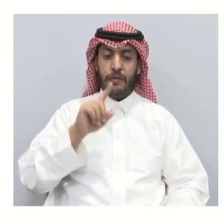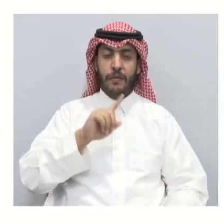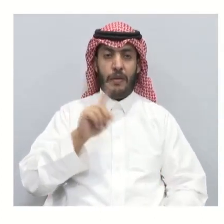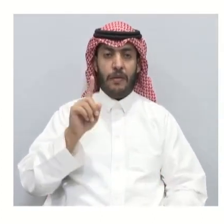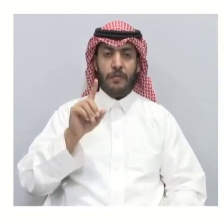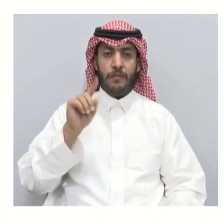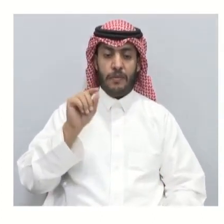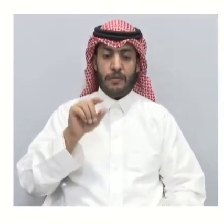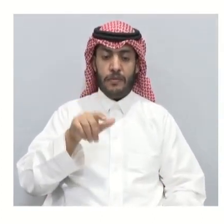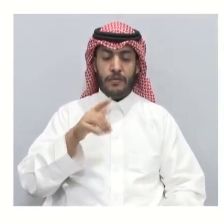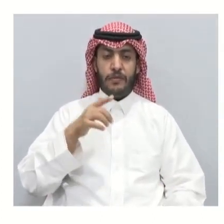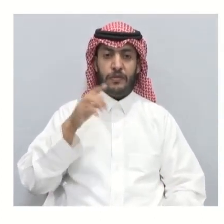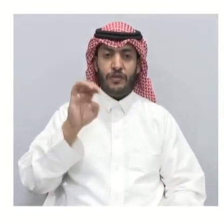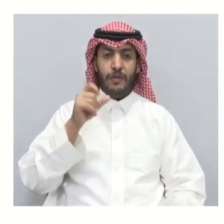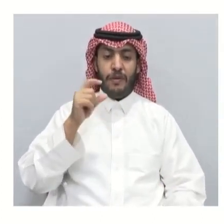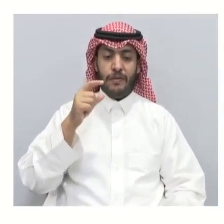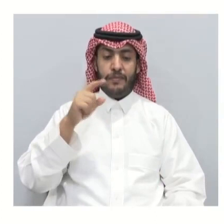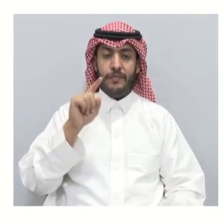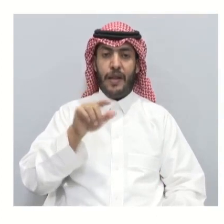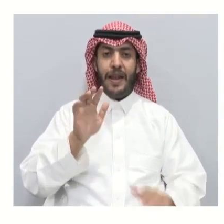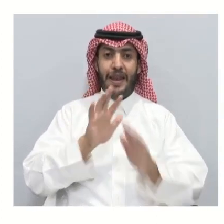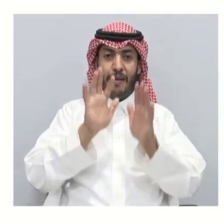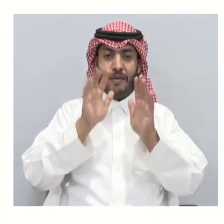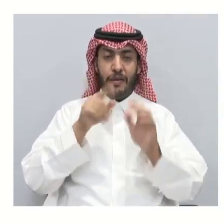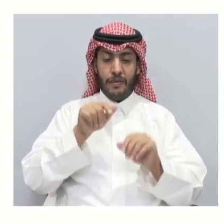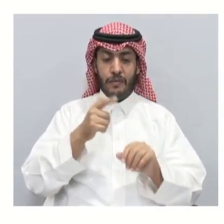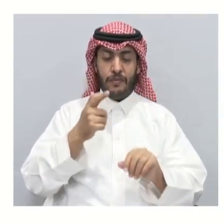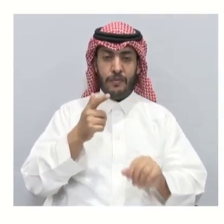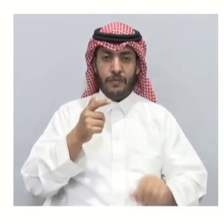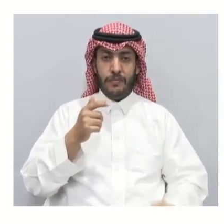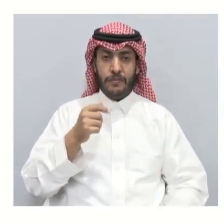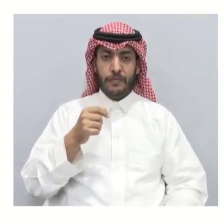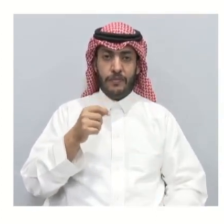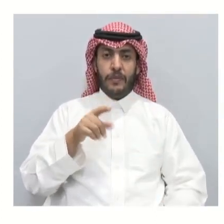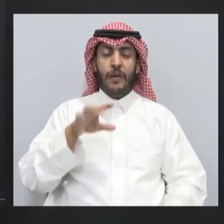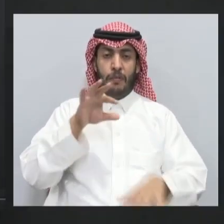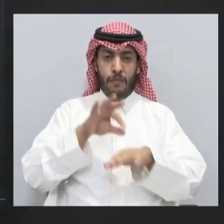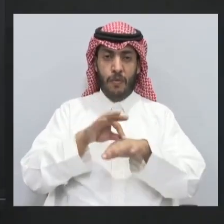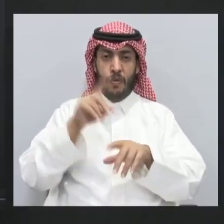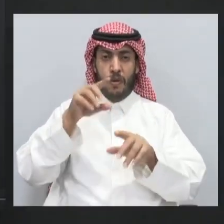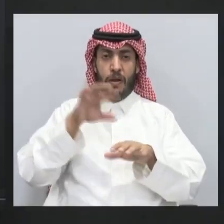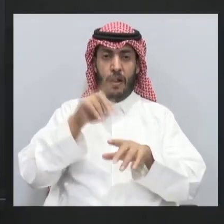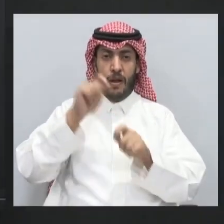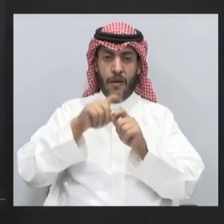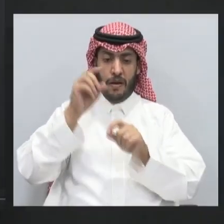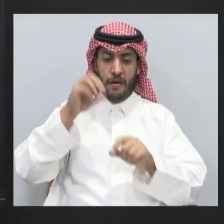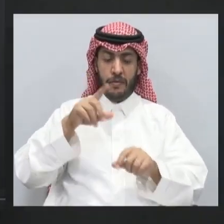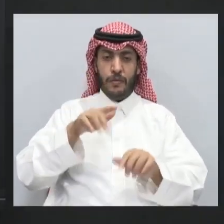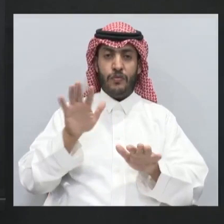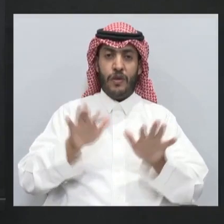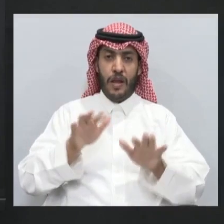بارك الله فيكم جماد صح ولا لا طيب النبته ما رايكم يا مبدعين مخلوق حي اسعدكم الله